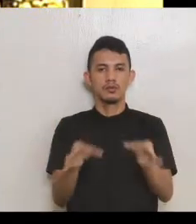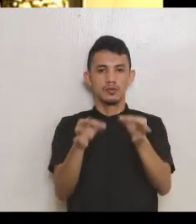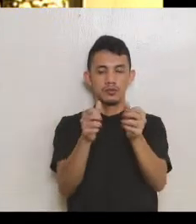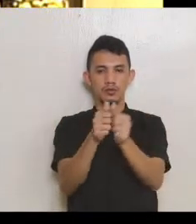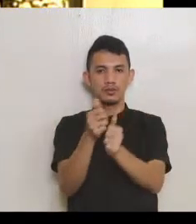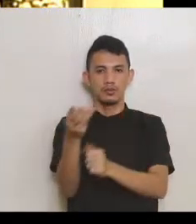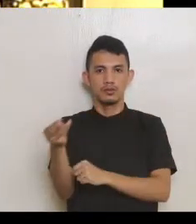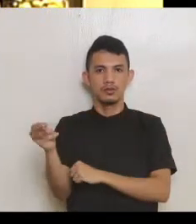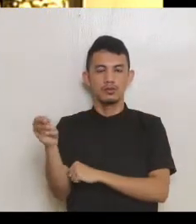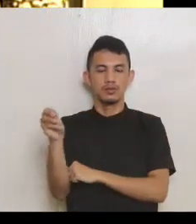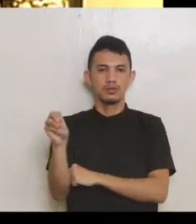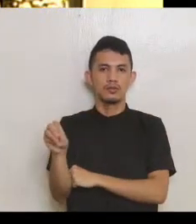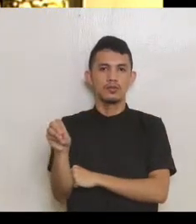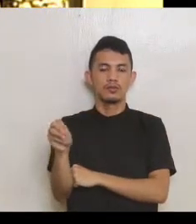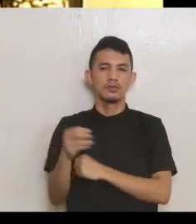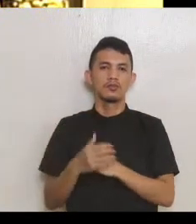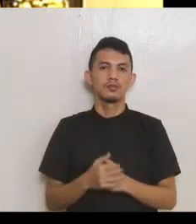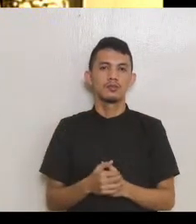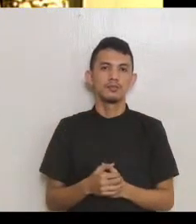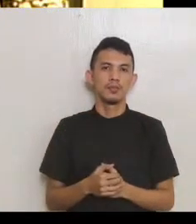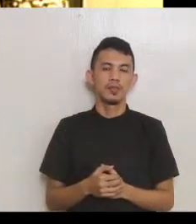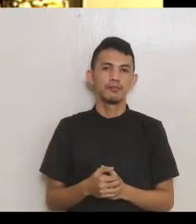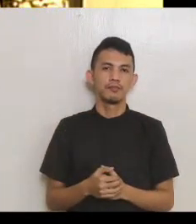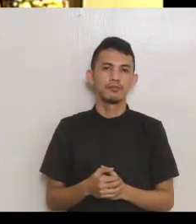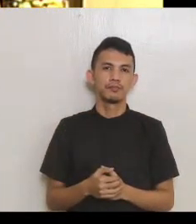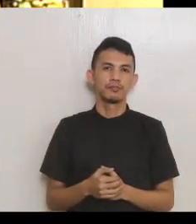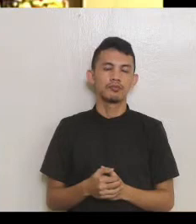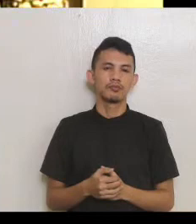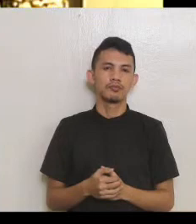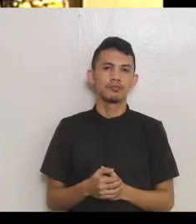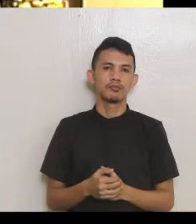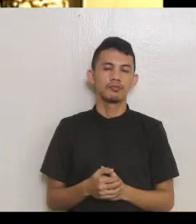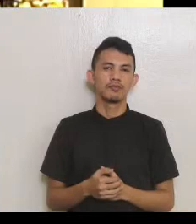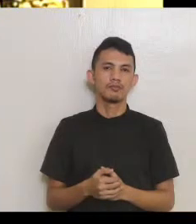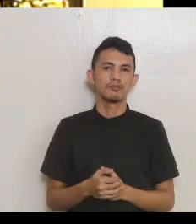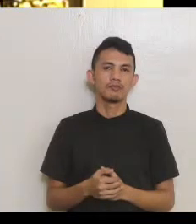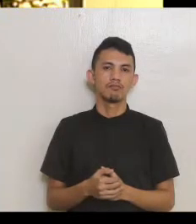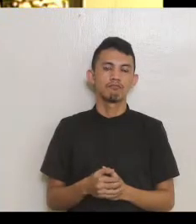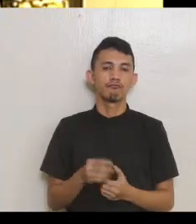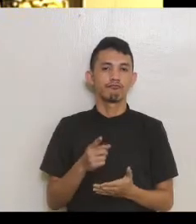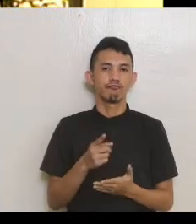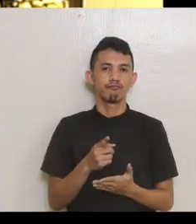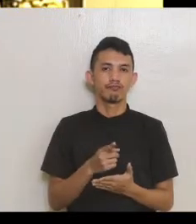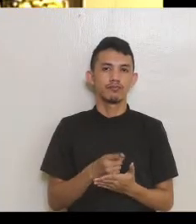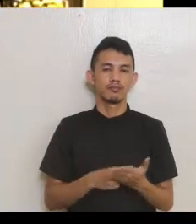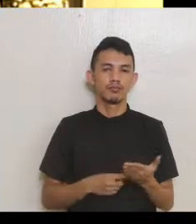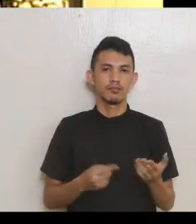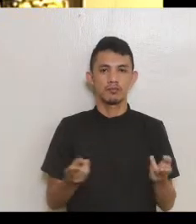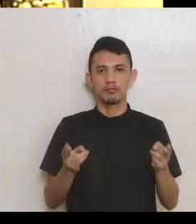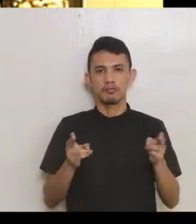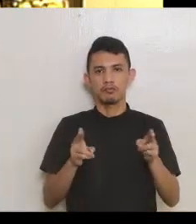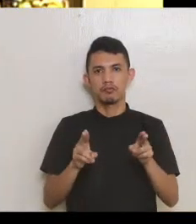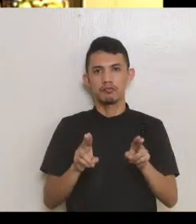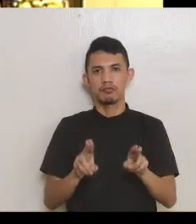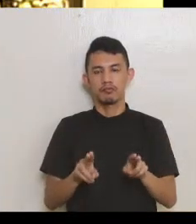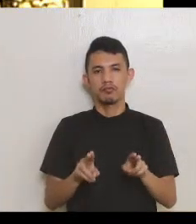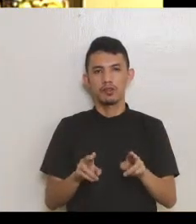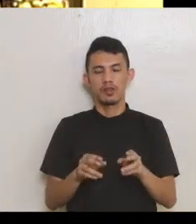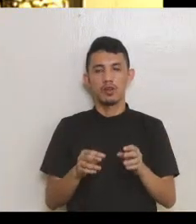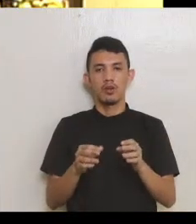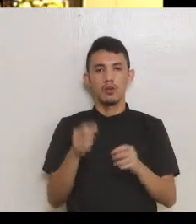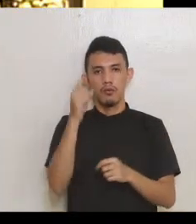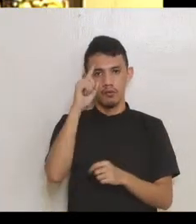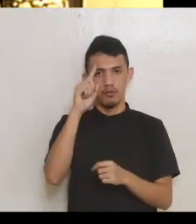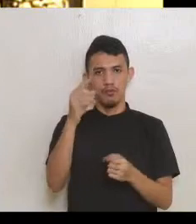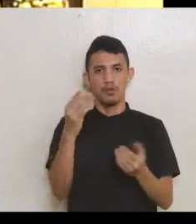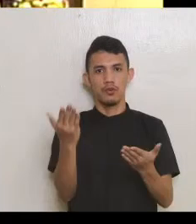Kay unsa maunyay abdan sa incoming parish priest o iyang kauban, wag unsa man po